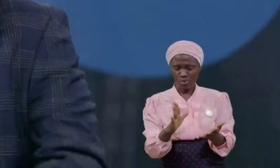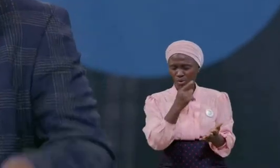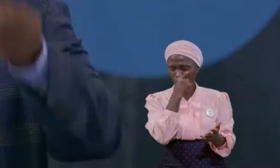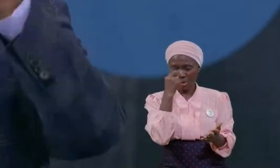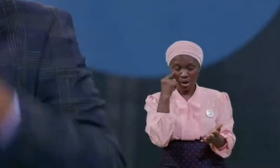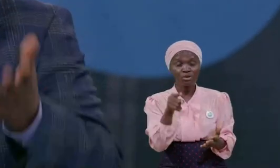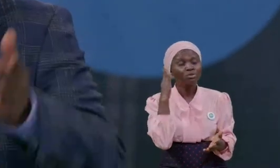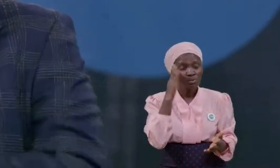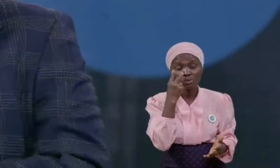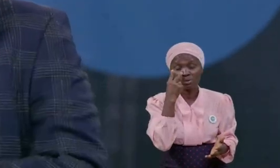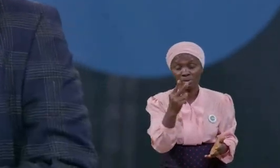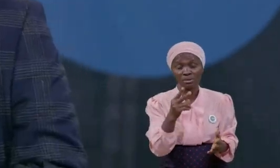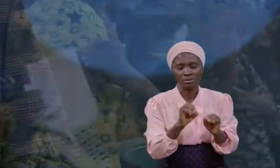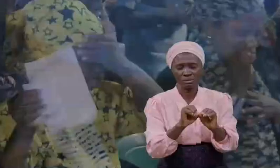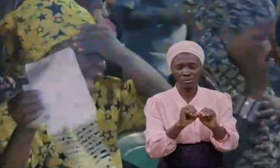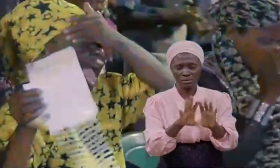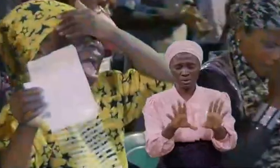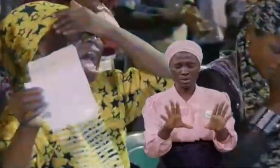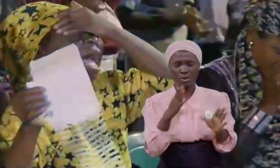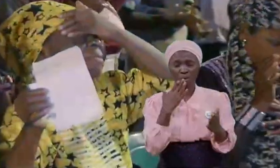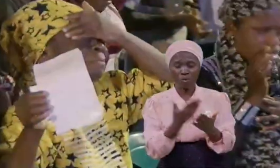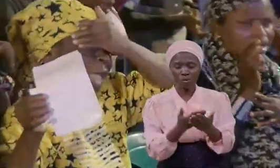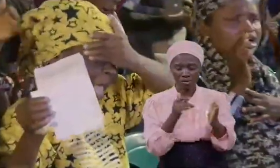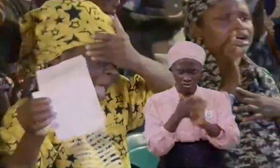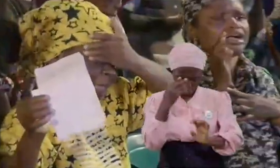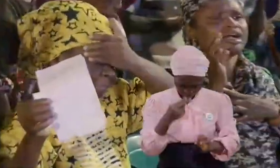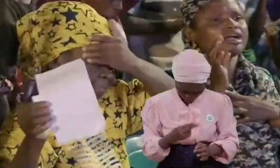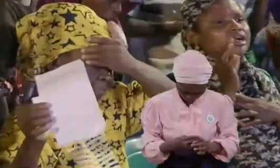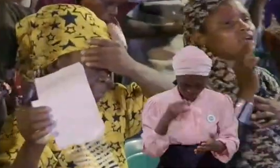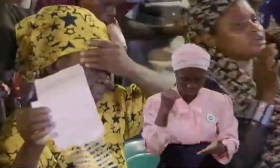clairement bien au nom de Jésus.